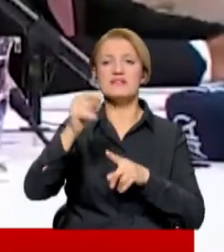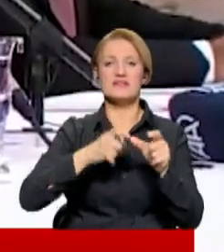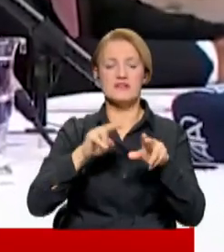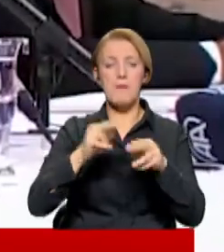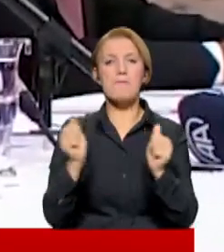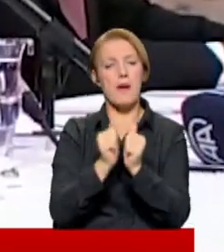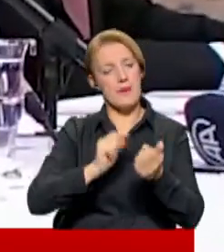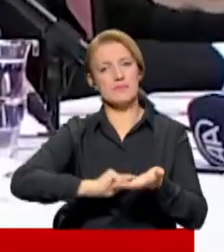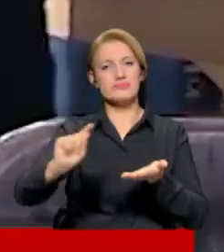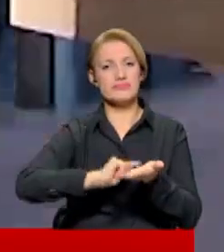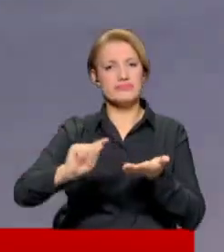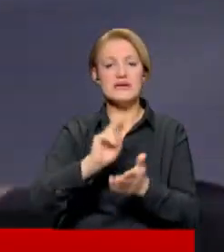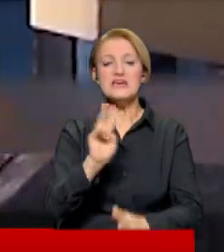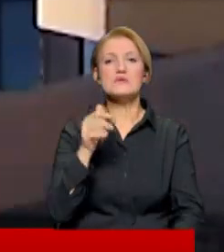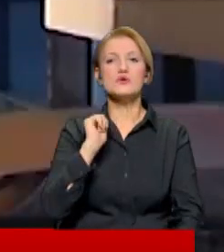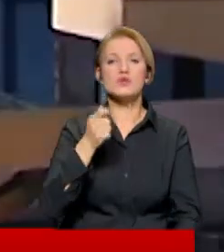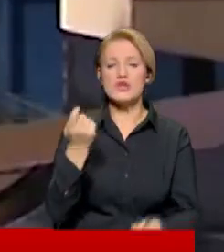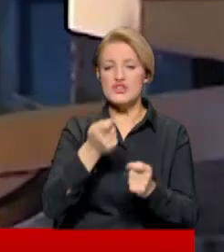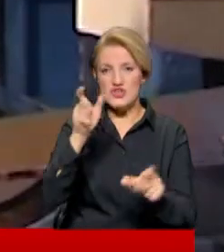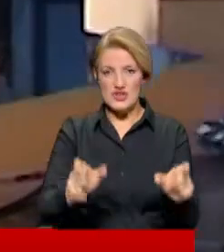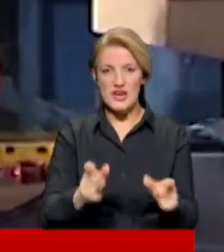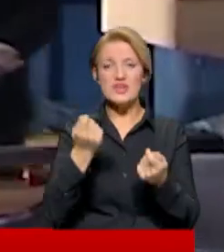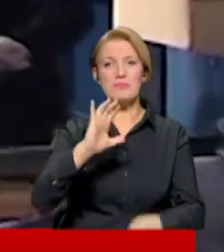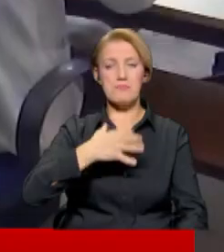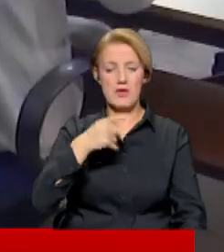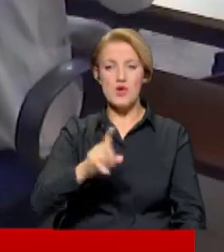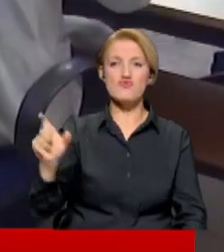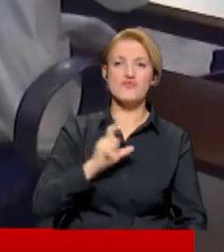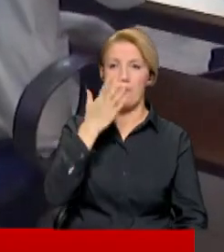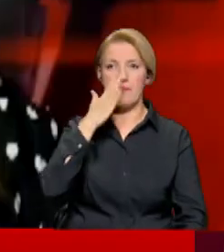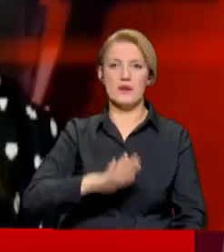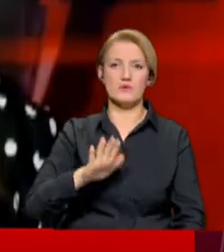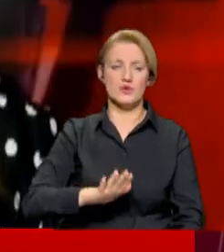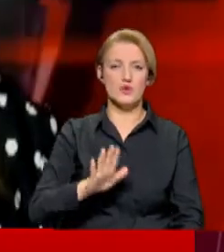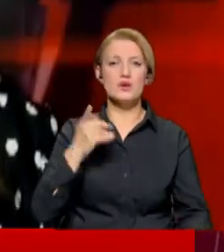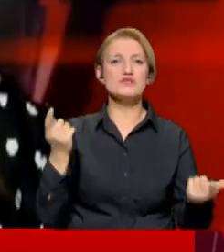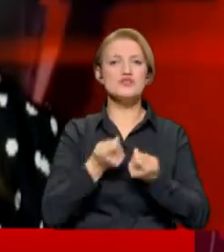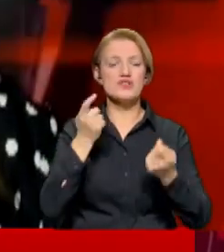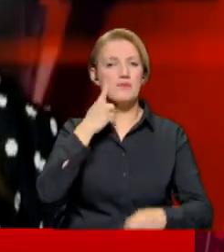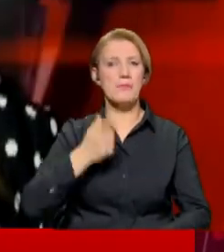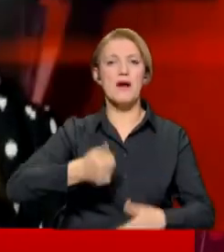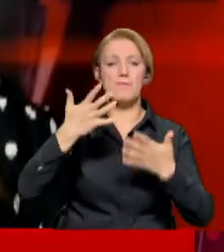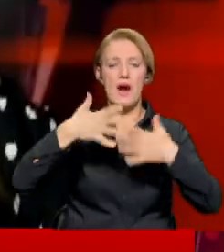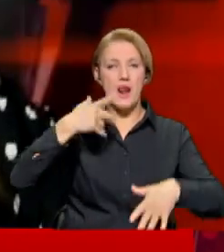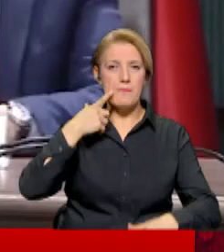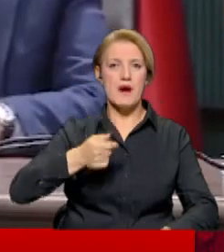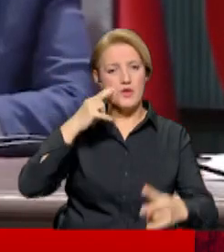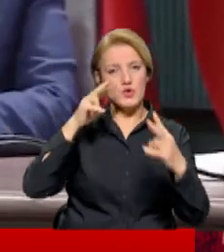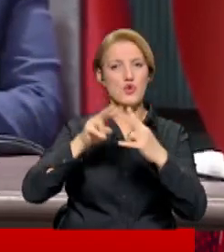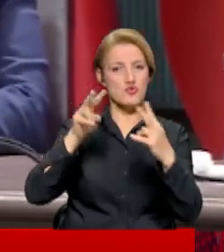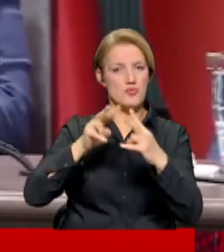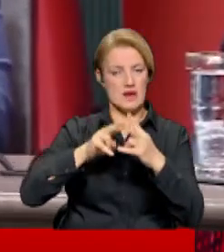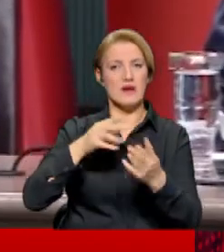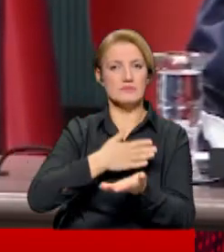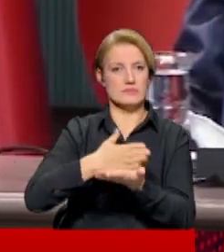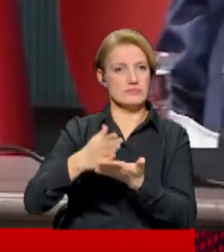kaleme aldı mektubu 20 gündür işçide işverende yanıt bekliyor Çalışma Bakanı mahalleye bakanıyla görüşmelerin